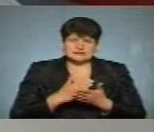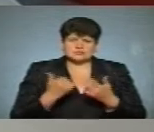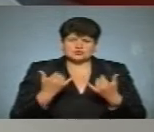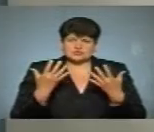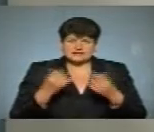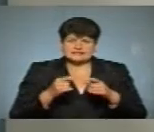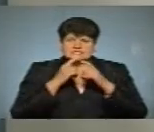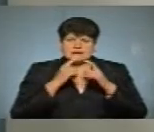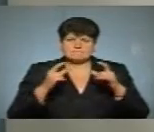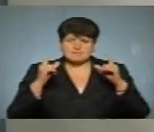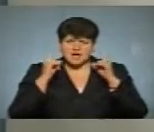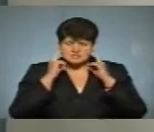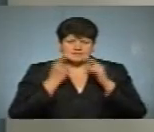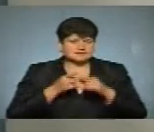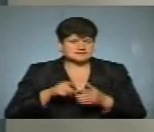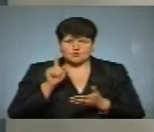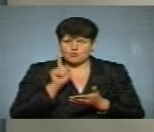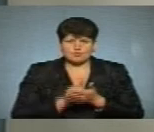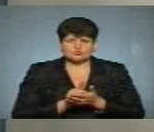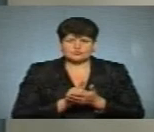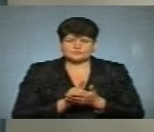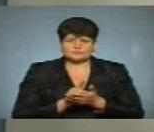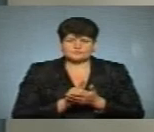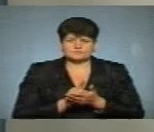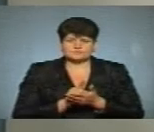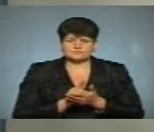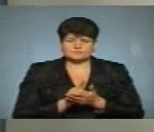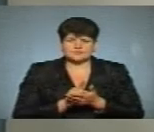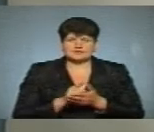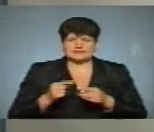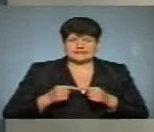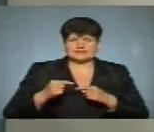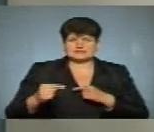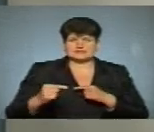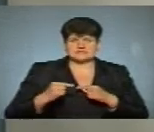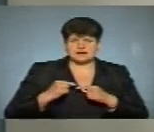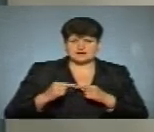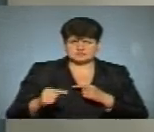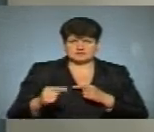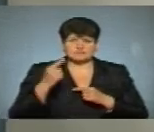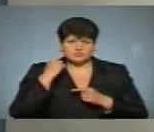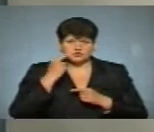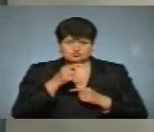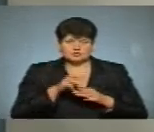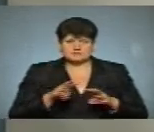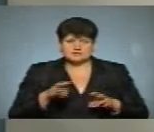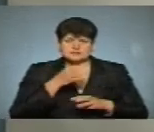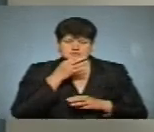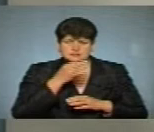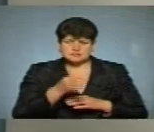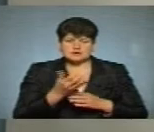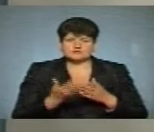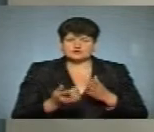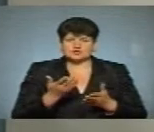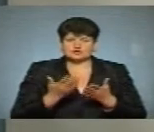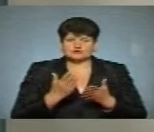є маски, це обов'язкове. Зберігання так званої дистанції, ви чули тільки, що міністр теж озвучив, відповідно, що якщо